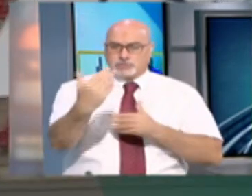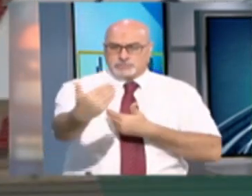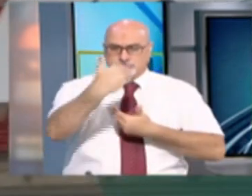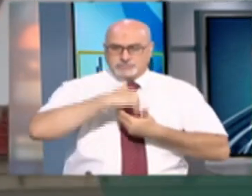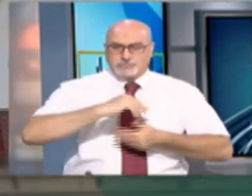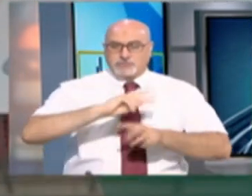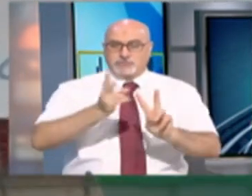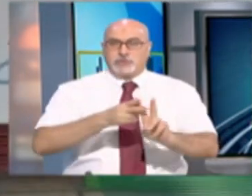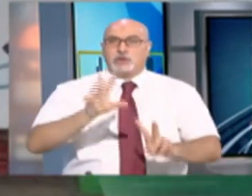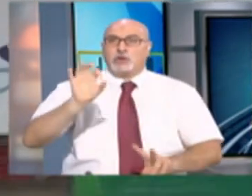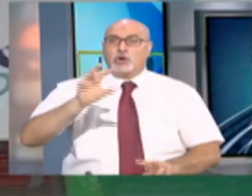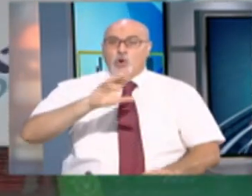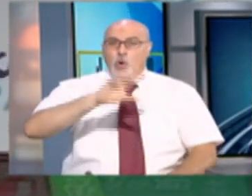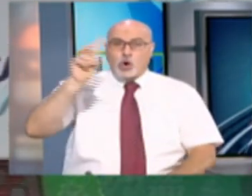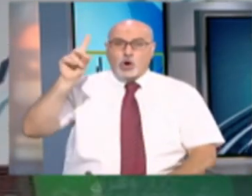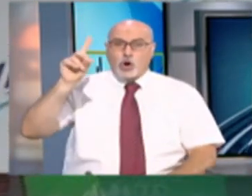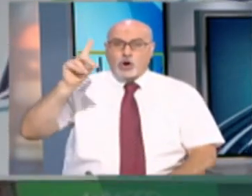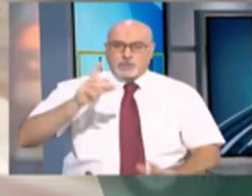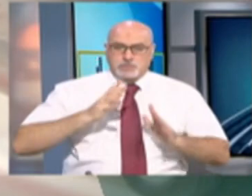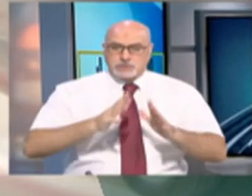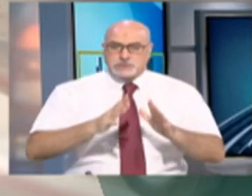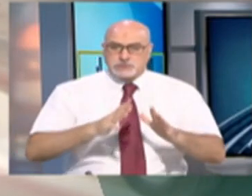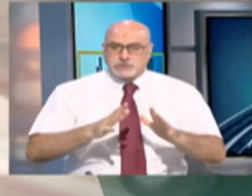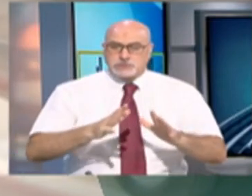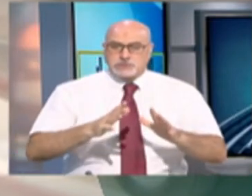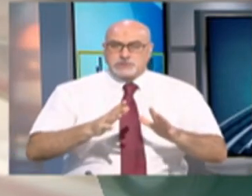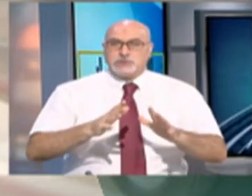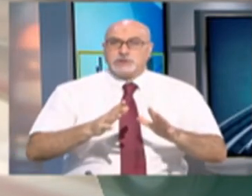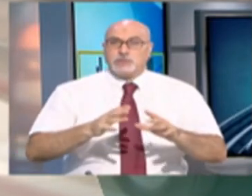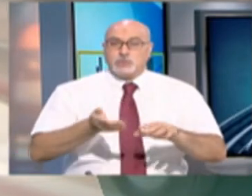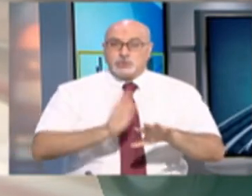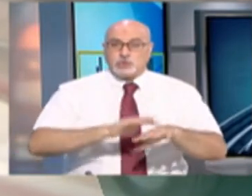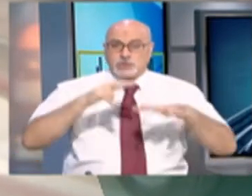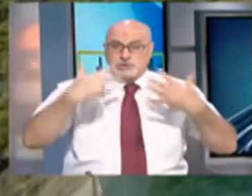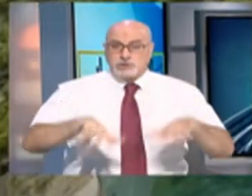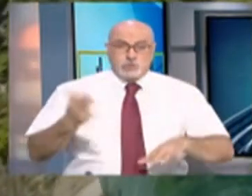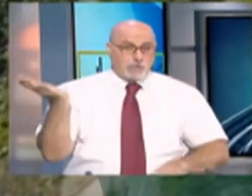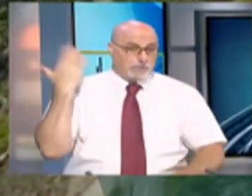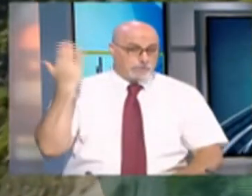وهران الرقم القياسي في عدد المشاركين في كل الطبعات 18 التي مضت.